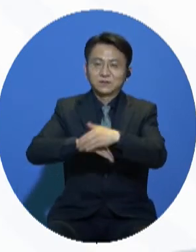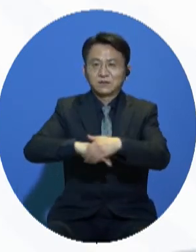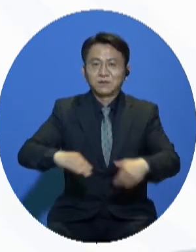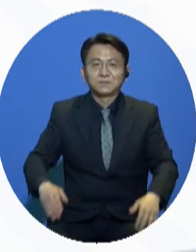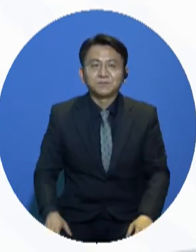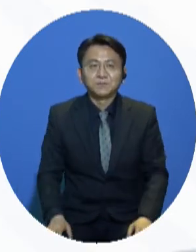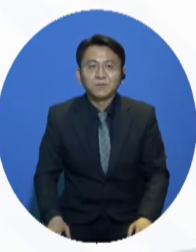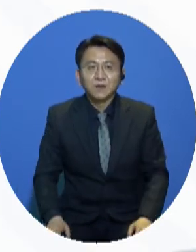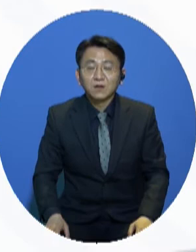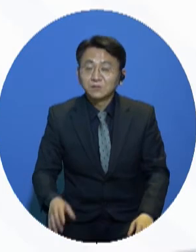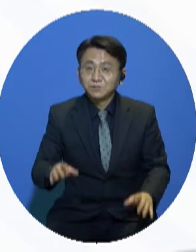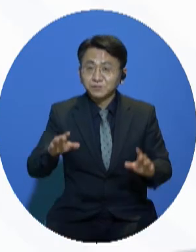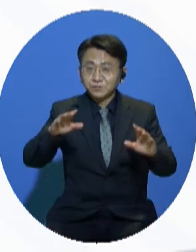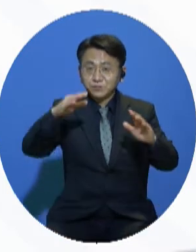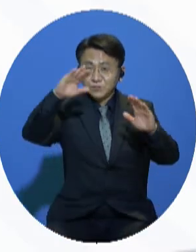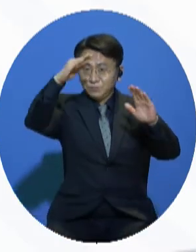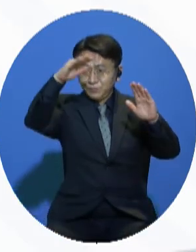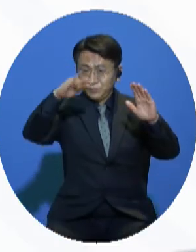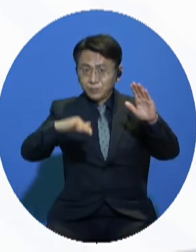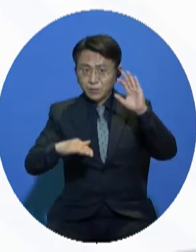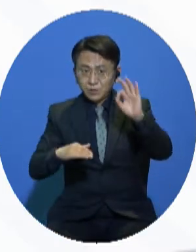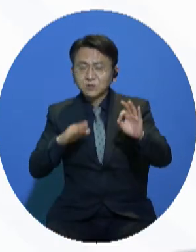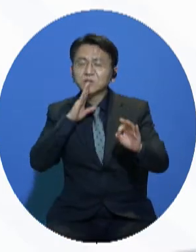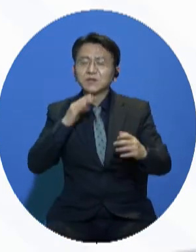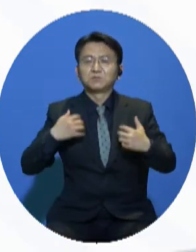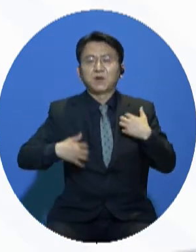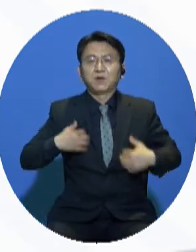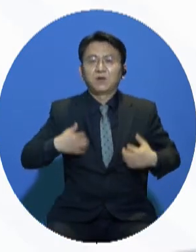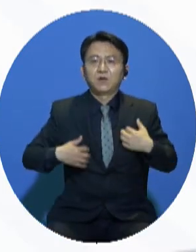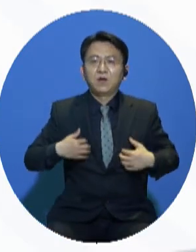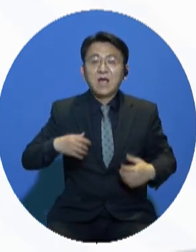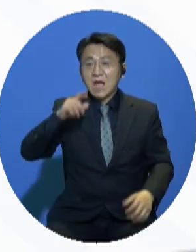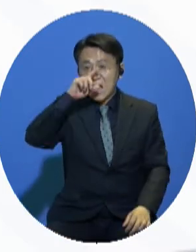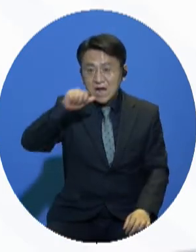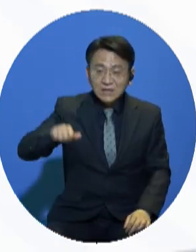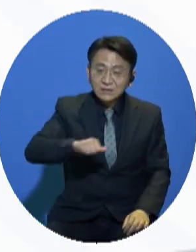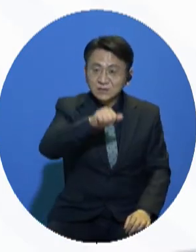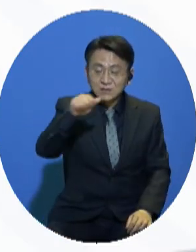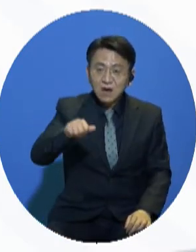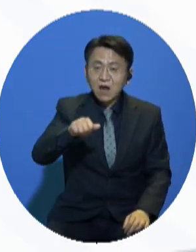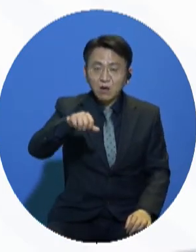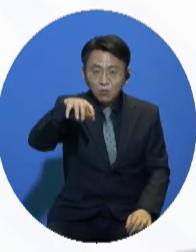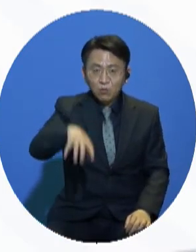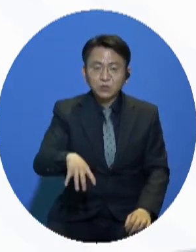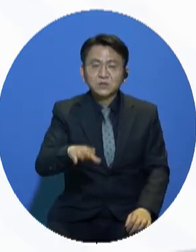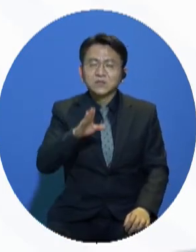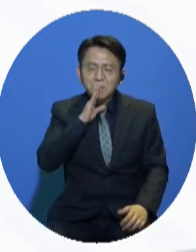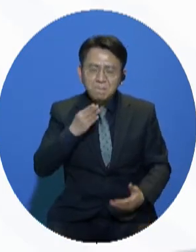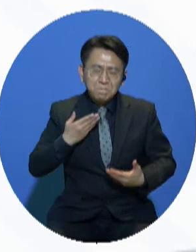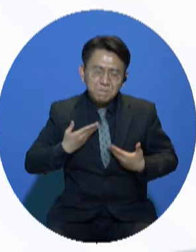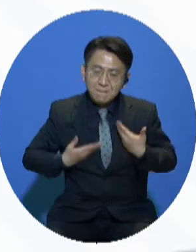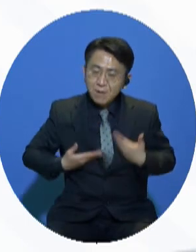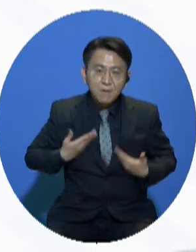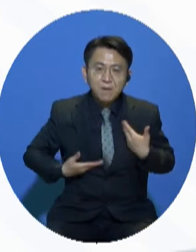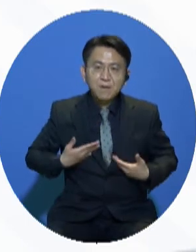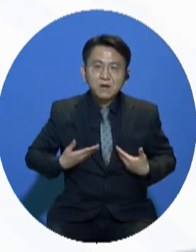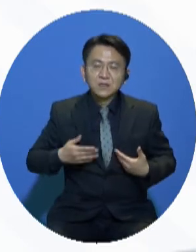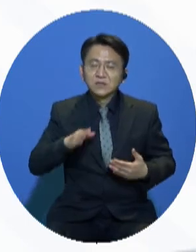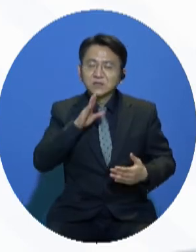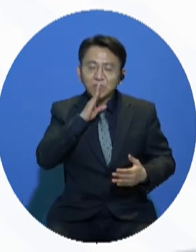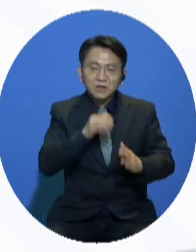됩니다. 이러한 사실에 대해서 정말 기쁩니다. 우리 아시아 대륙이 가장 바쁜,